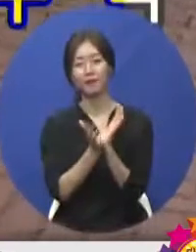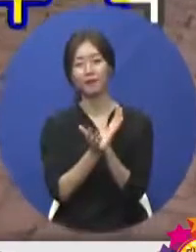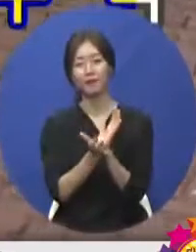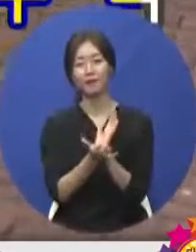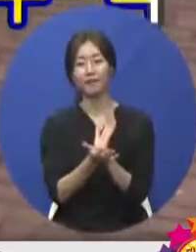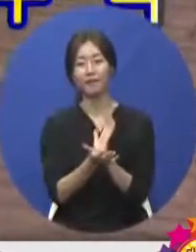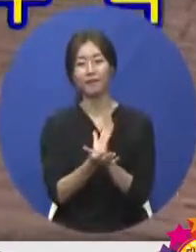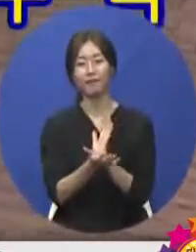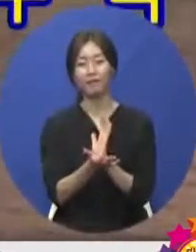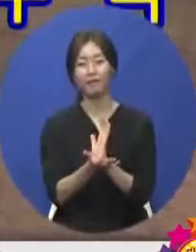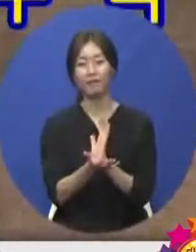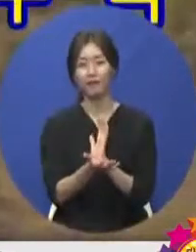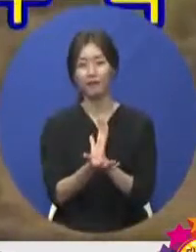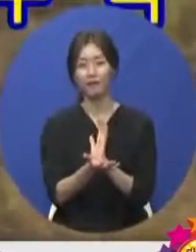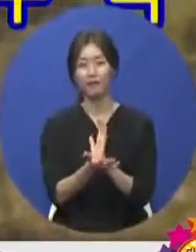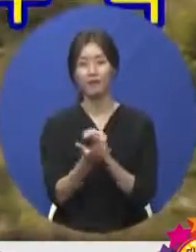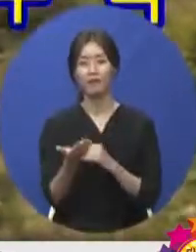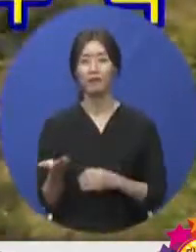피는구나